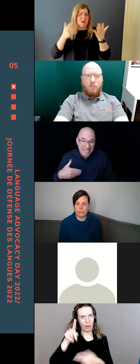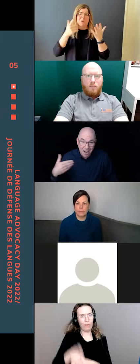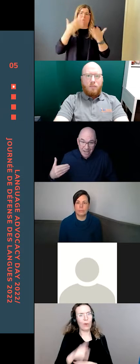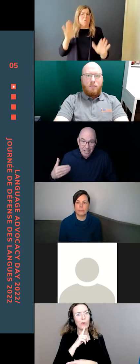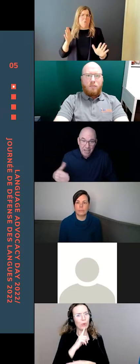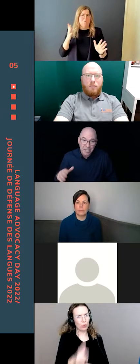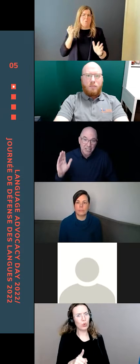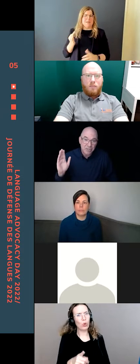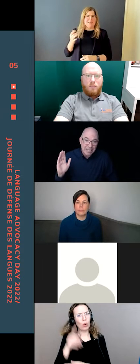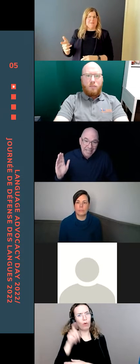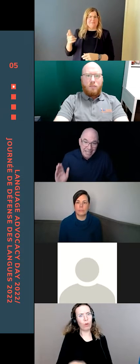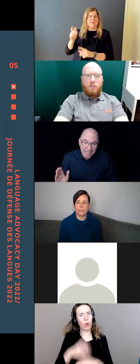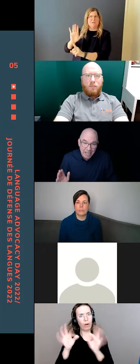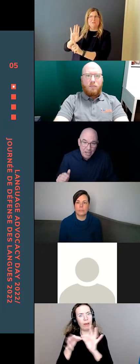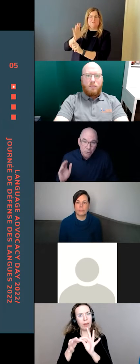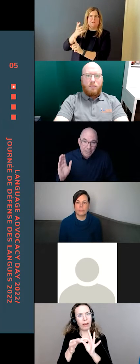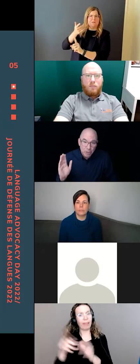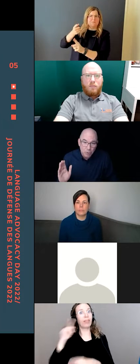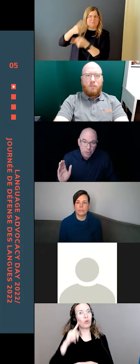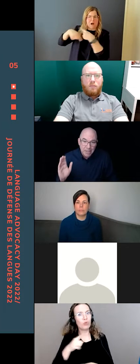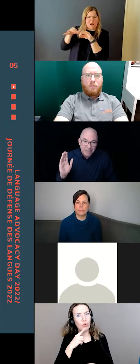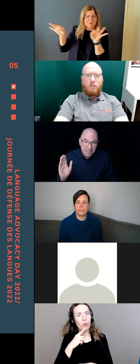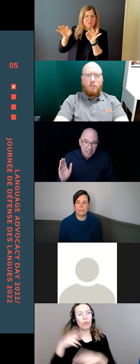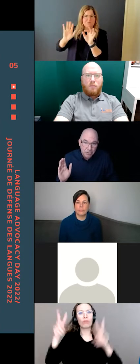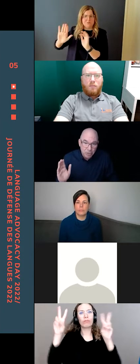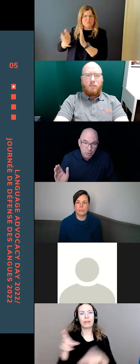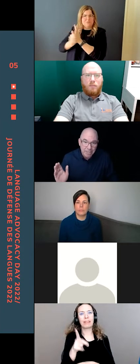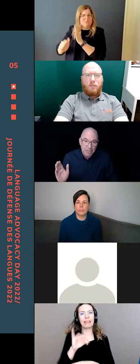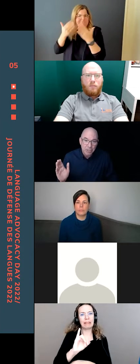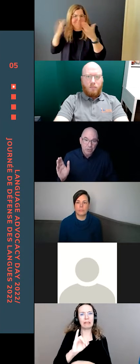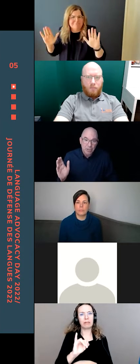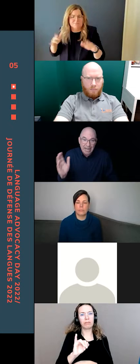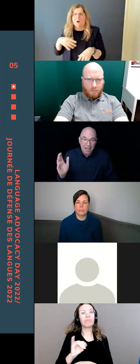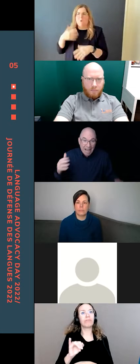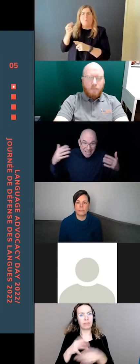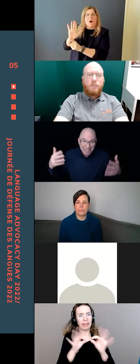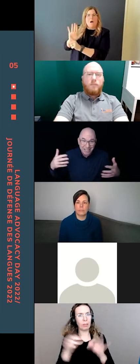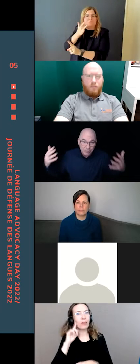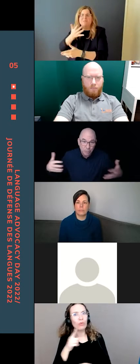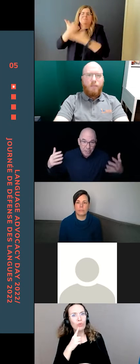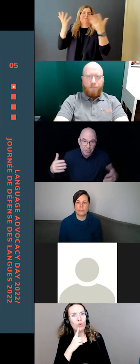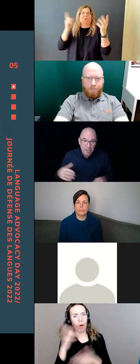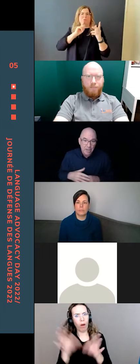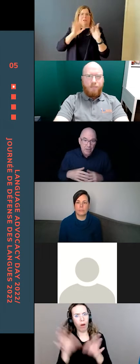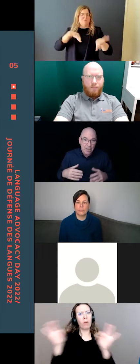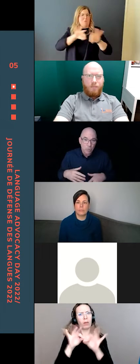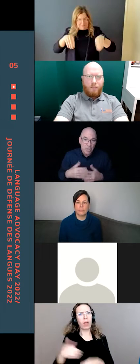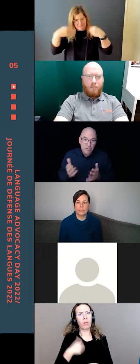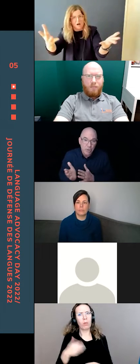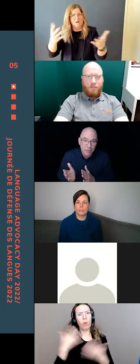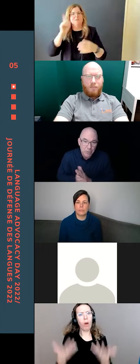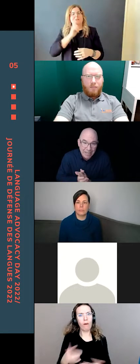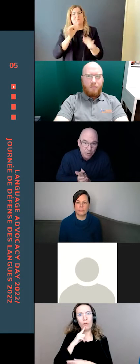avocat, il faut s'assurer que vous avez un interprète sourd, on appelle ça un DI. Ça, c'est